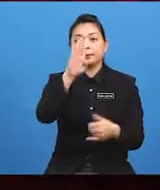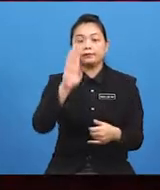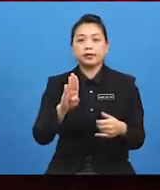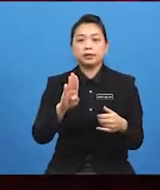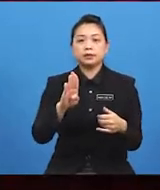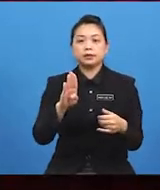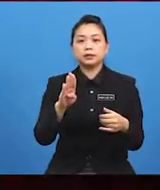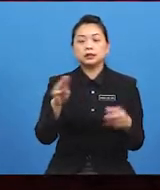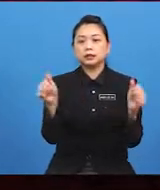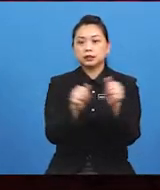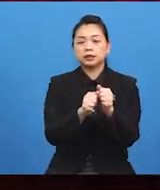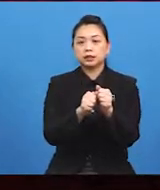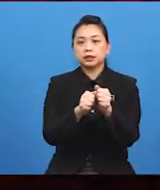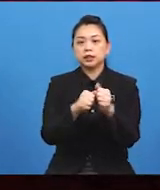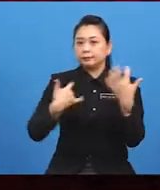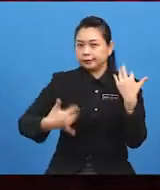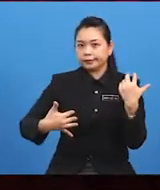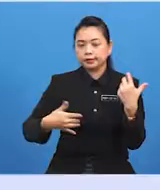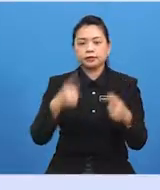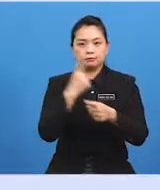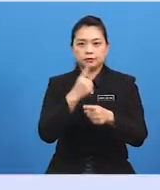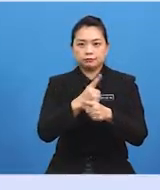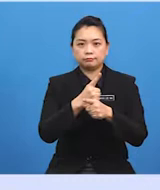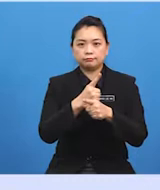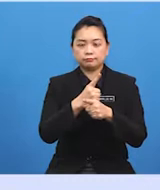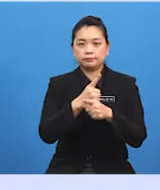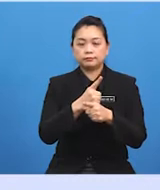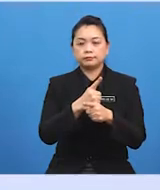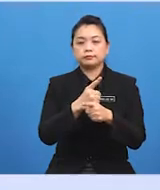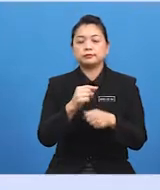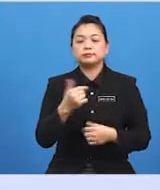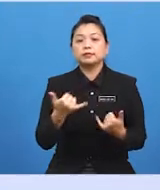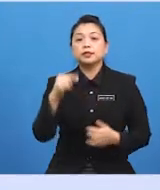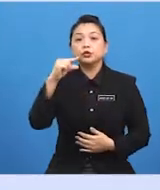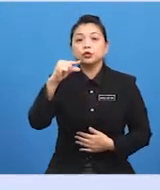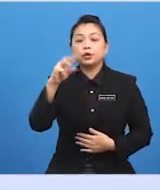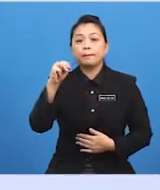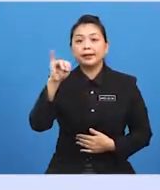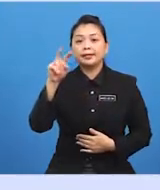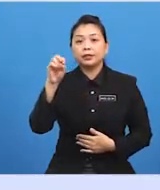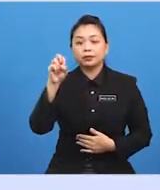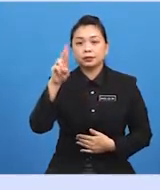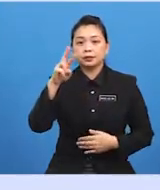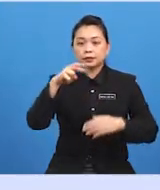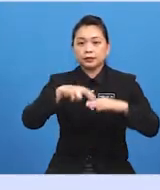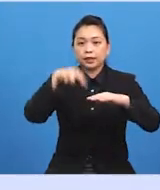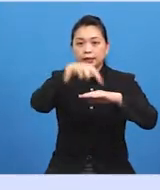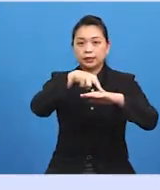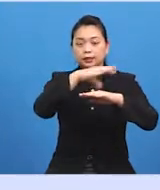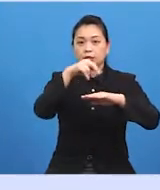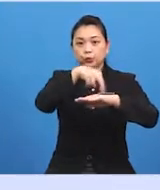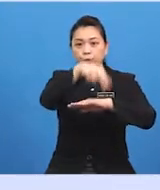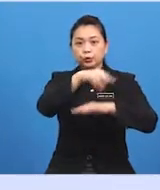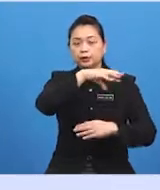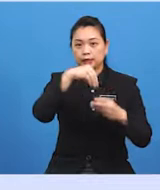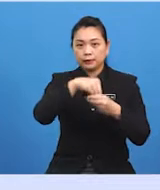major ini dengan pitch dan penjarian yang betul. Arpeggio G minor menaik dan menurun dalam satu oktav.